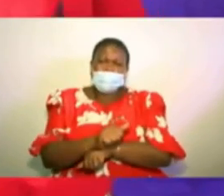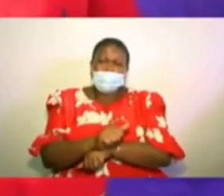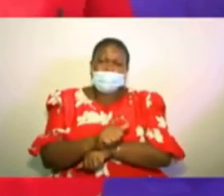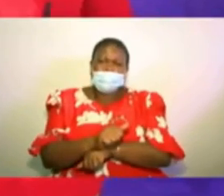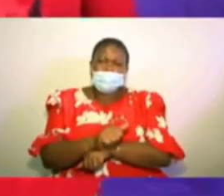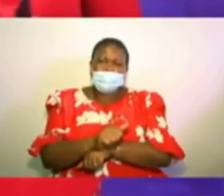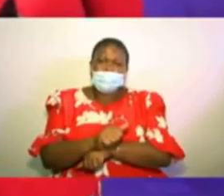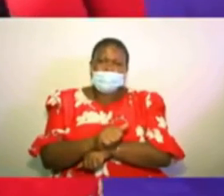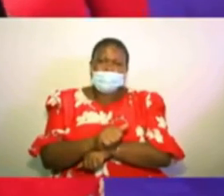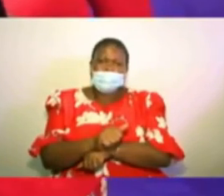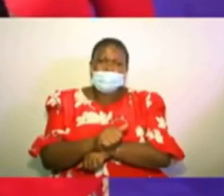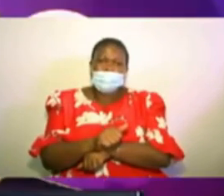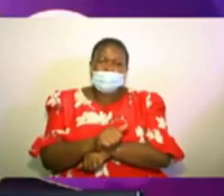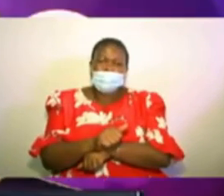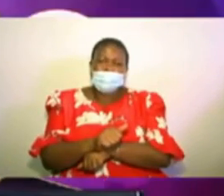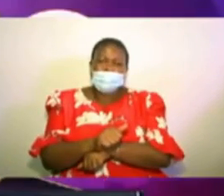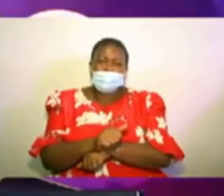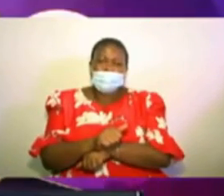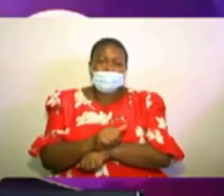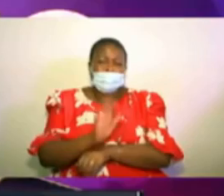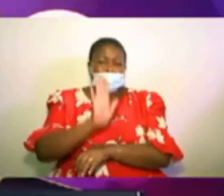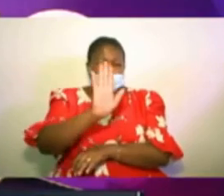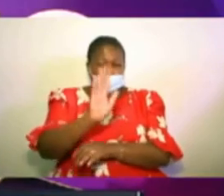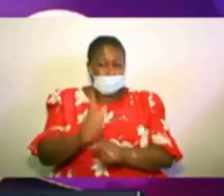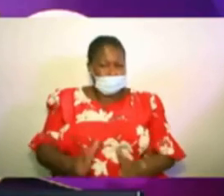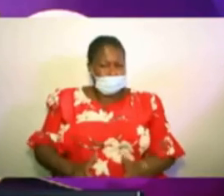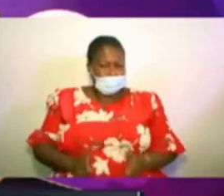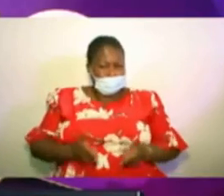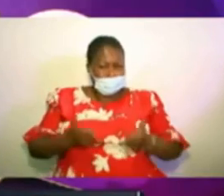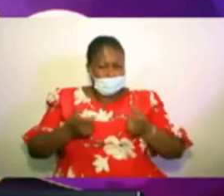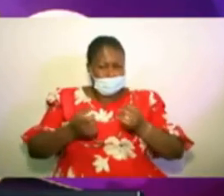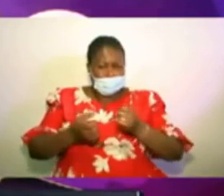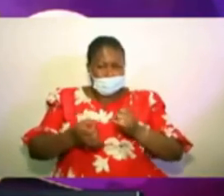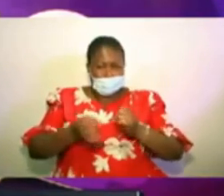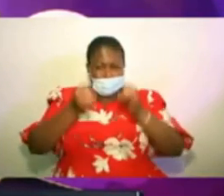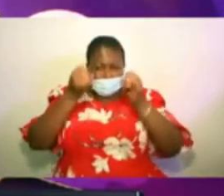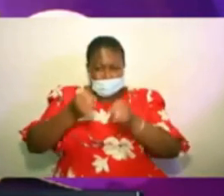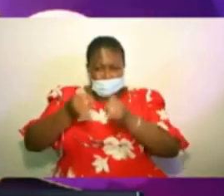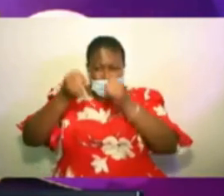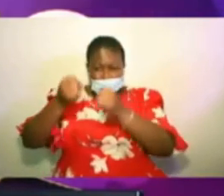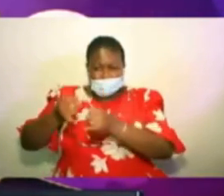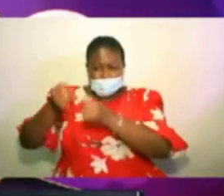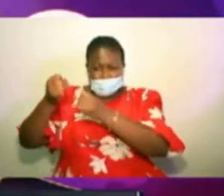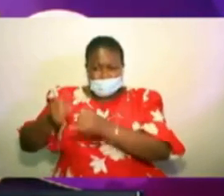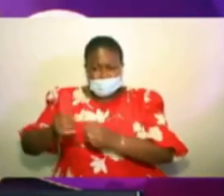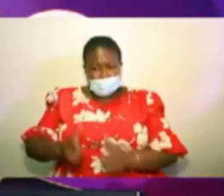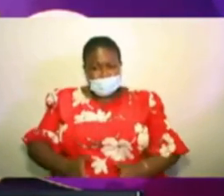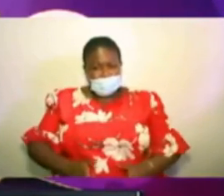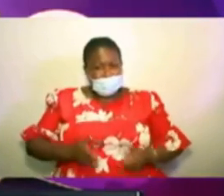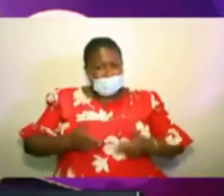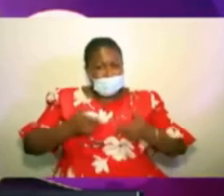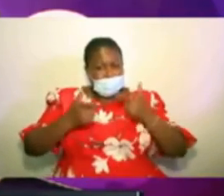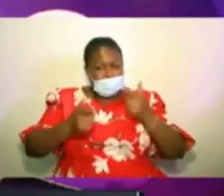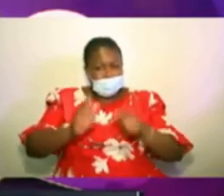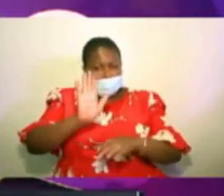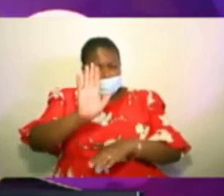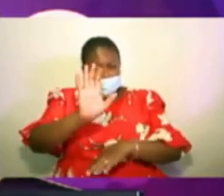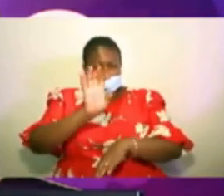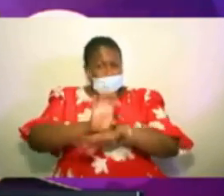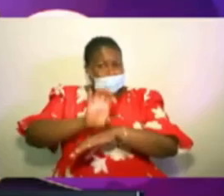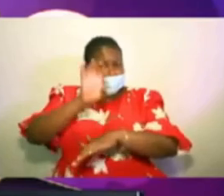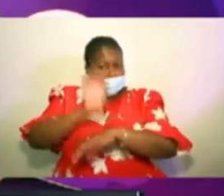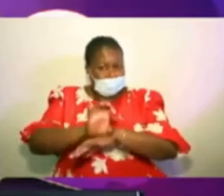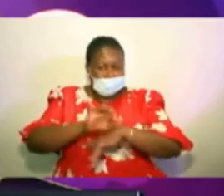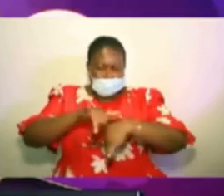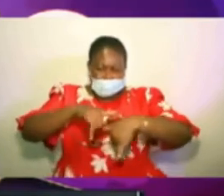toujours au travail. And in our individual lives. Et dans notre vie individuelle. And in our ministries. Et dans nos ministères. God is